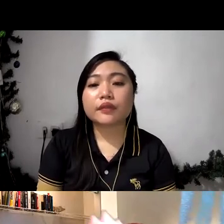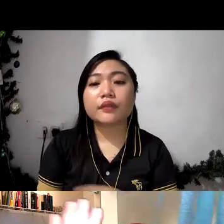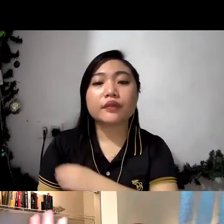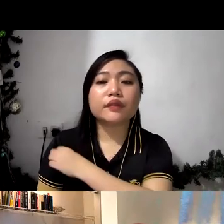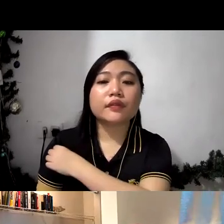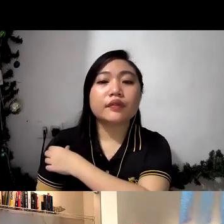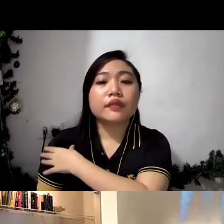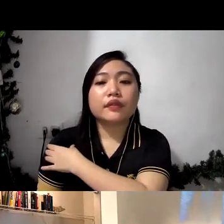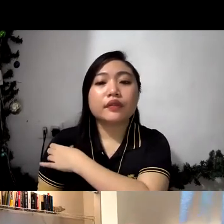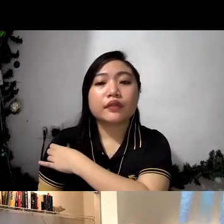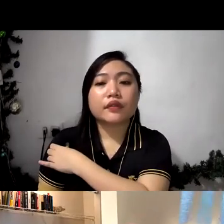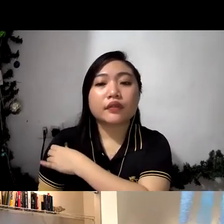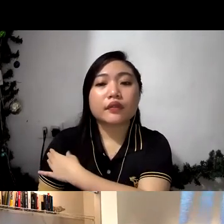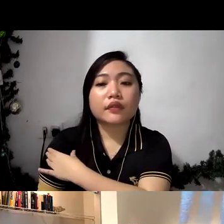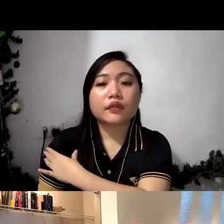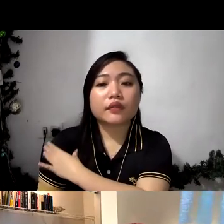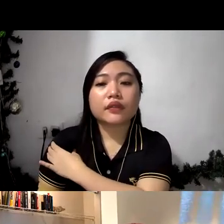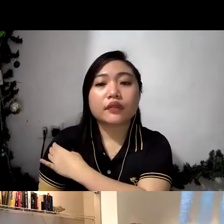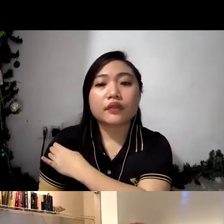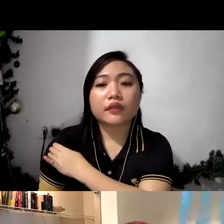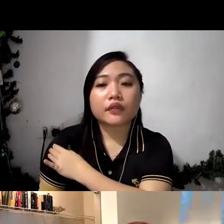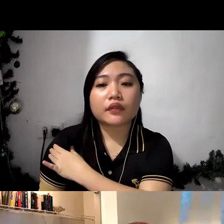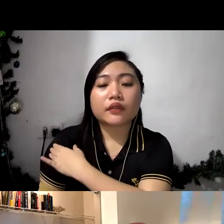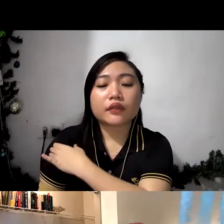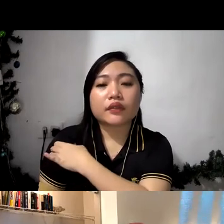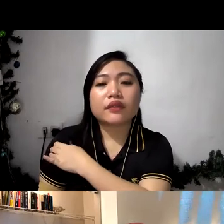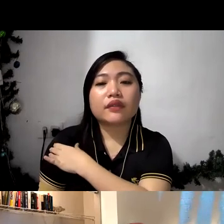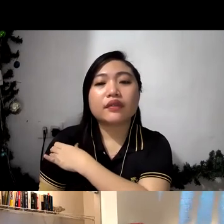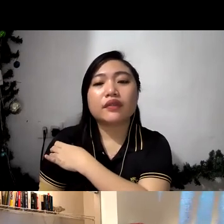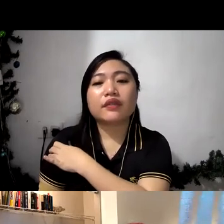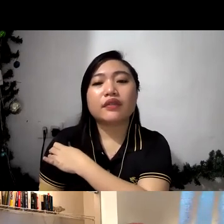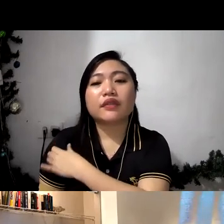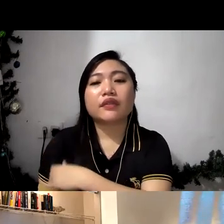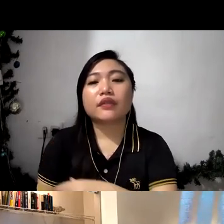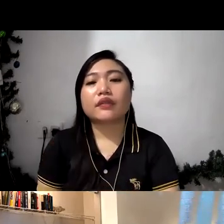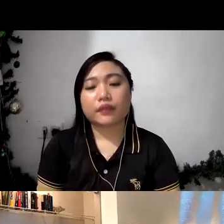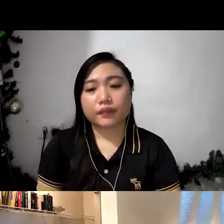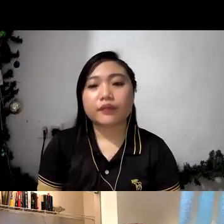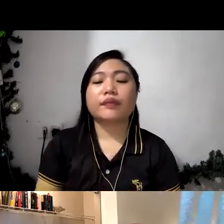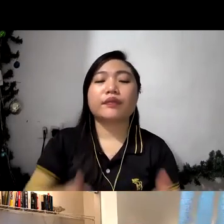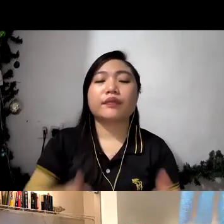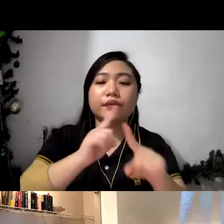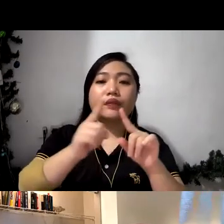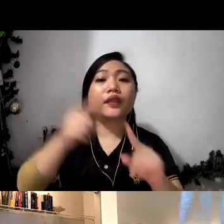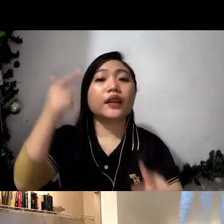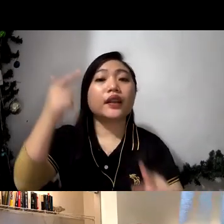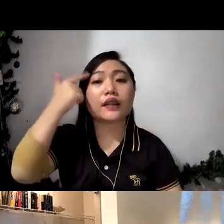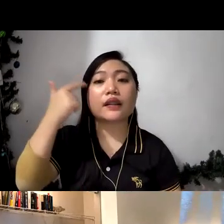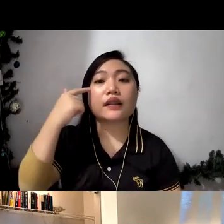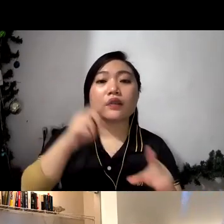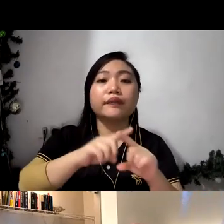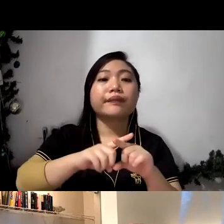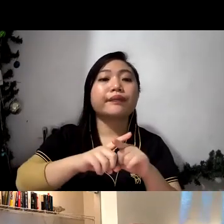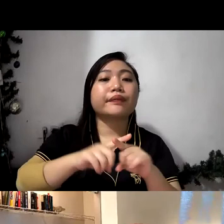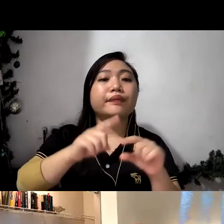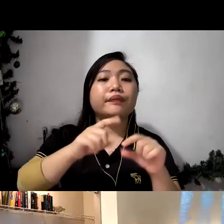natin mapag-usap-usapan lahat yan, no? Yung gender and sex, no? Thank you. At lahat ng yan, no? Dahil dun sa